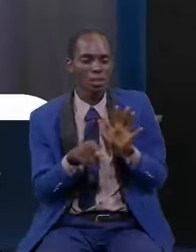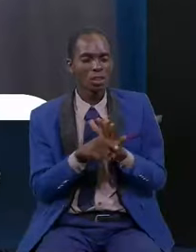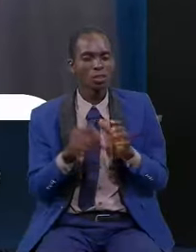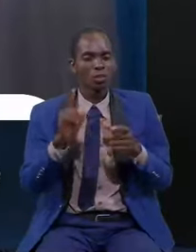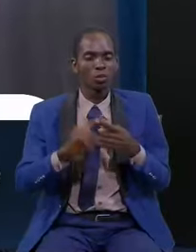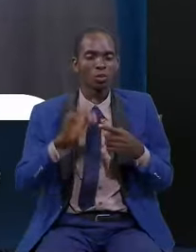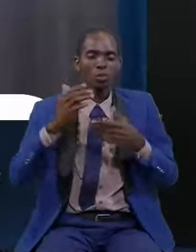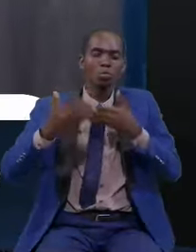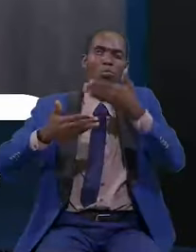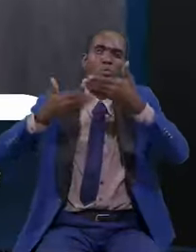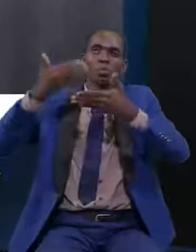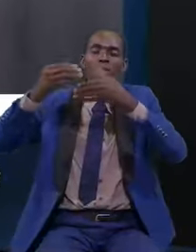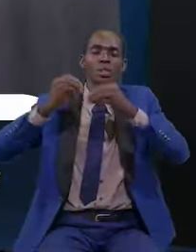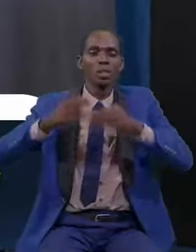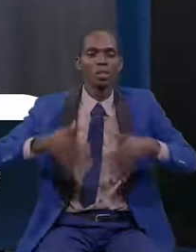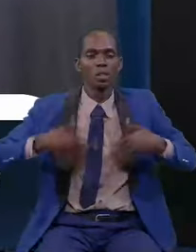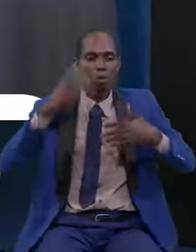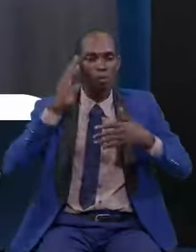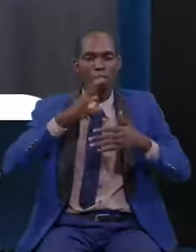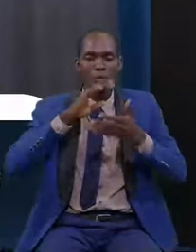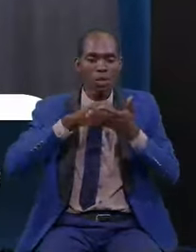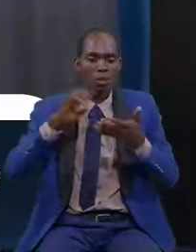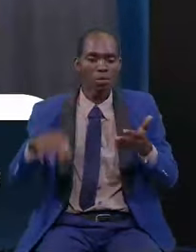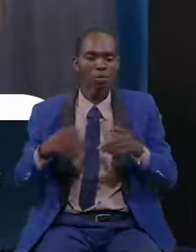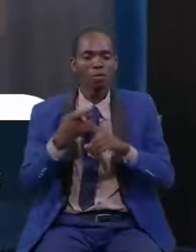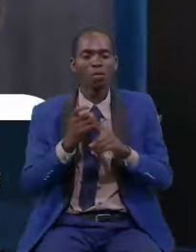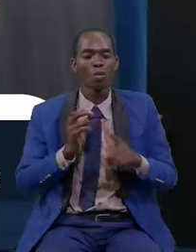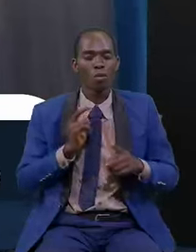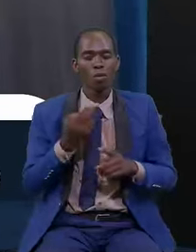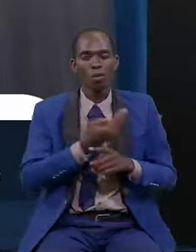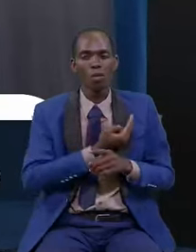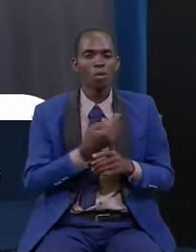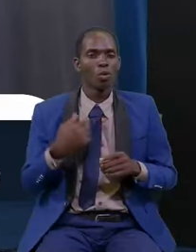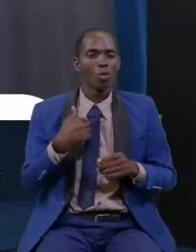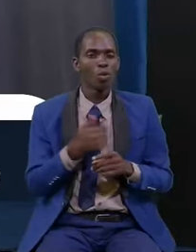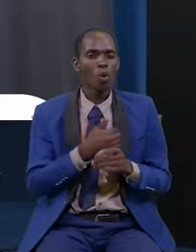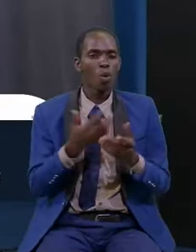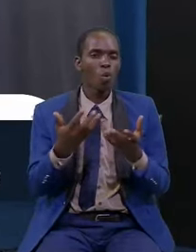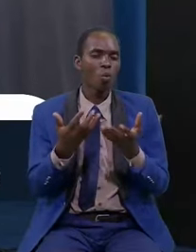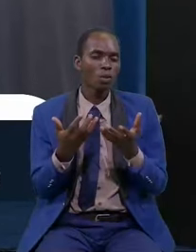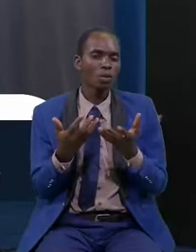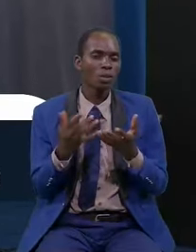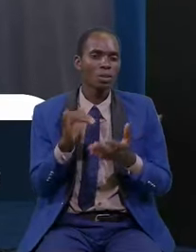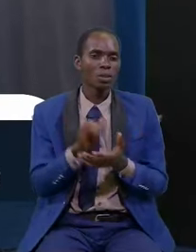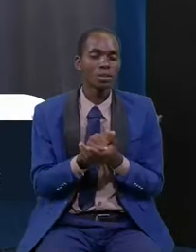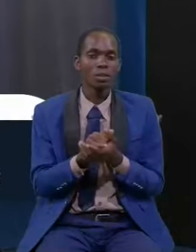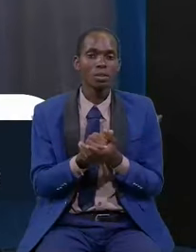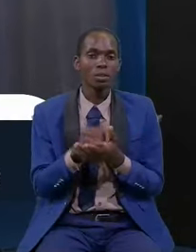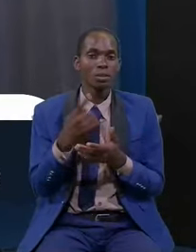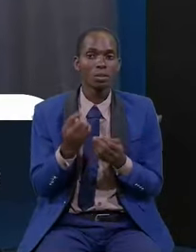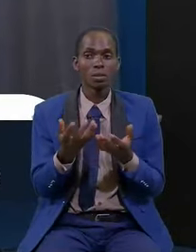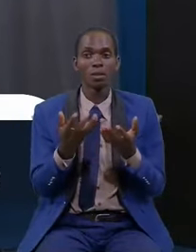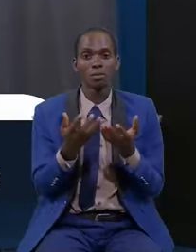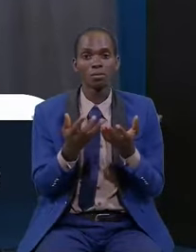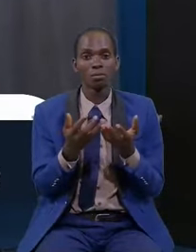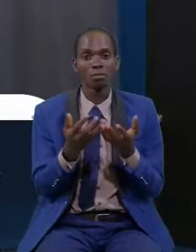au progrès, que la chose là soit ôtée de nous? Nous désirons maintenant le désir.